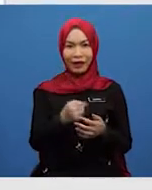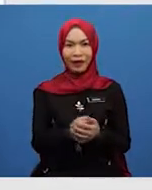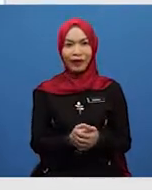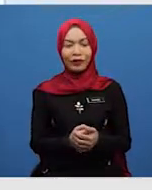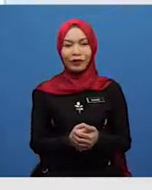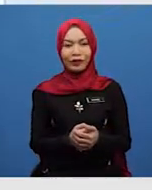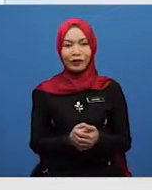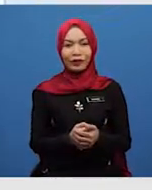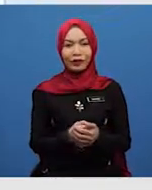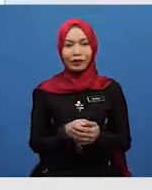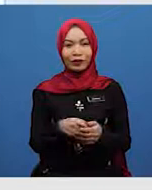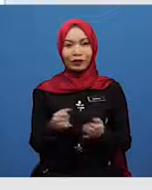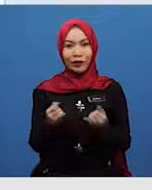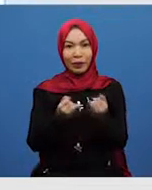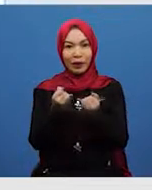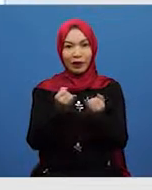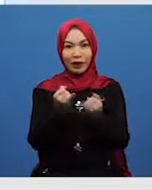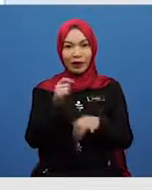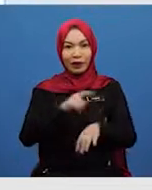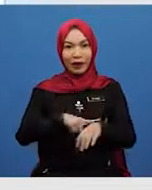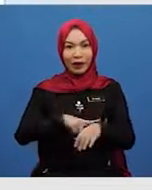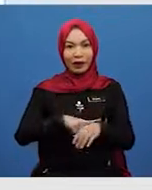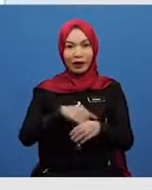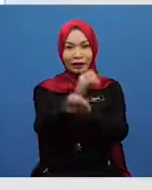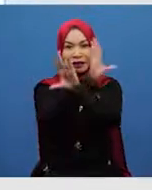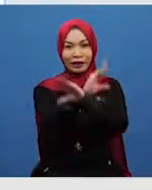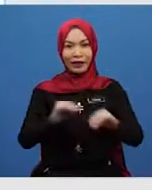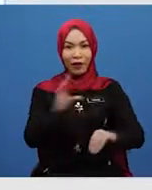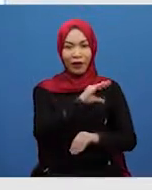pemerintahan tempatan Serawak dan Sabah